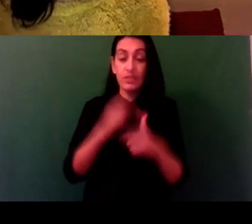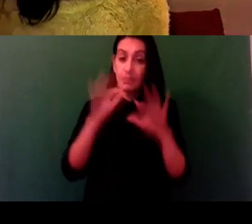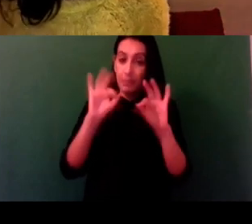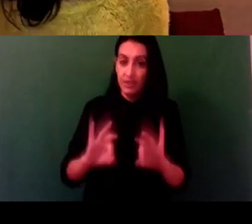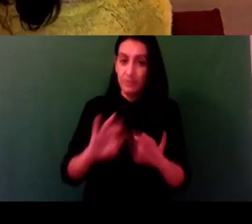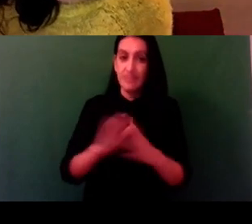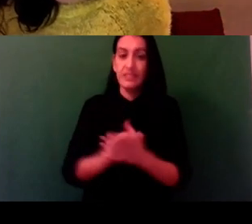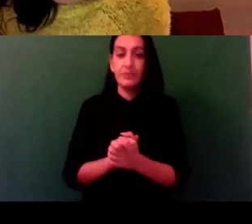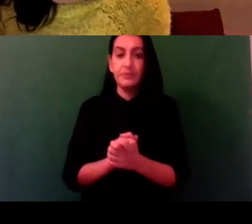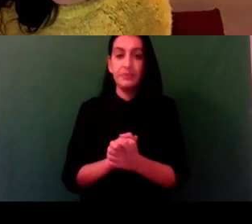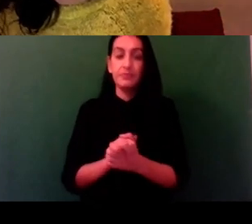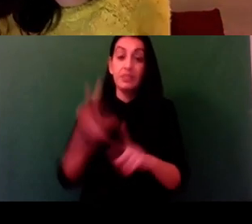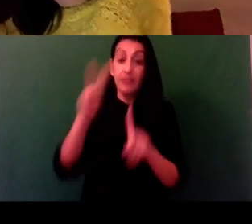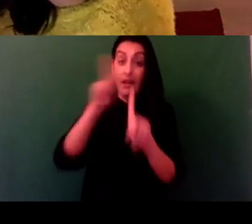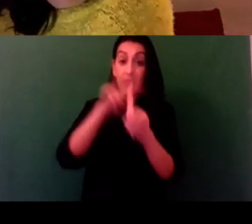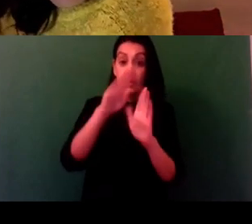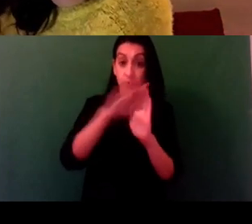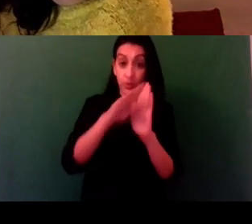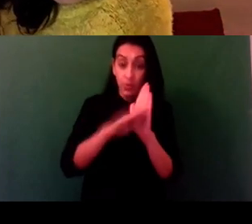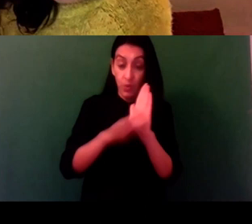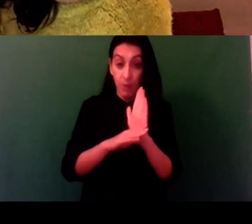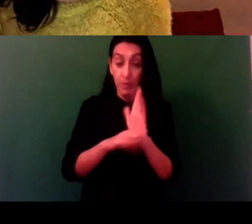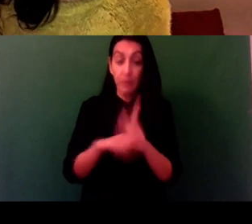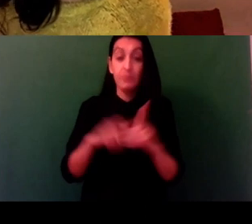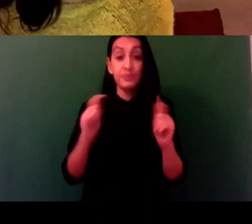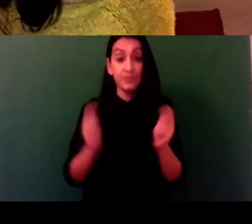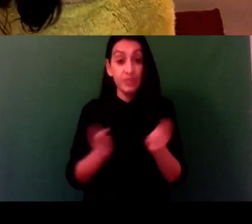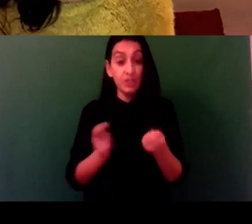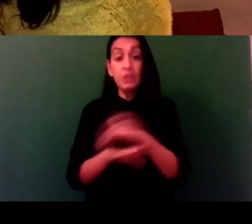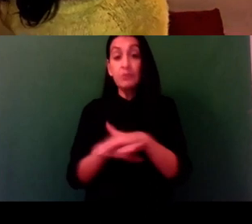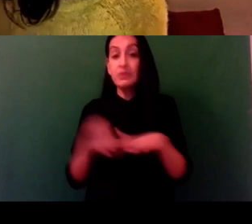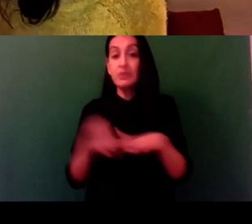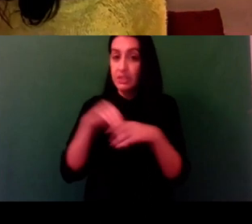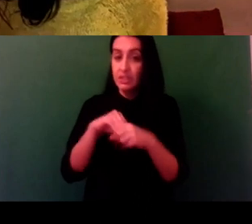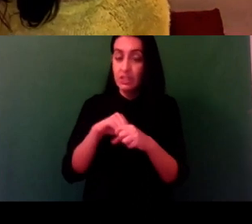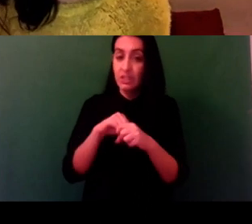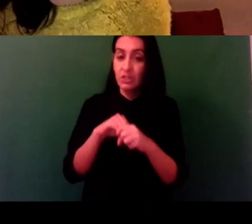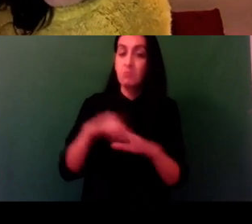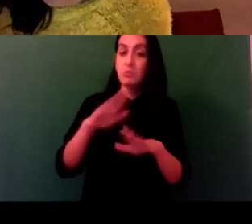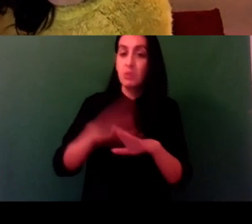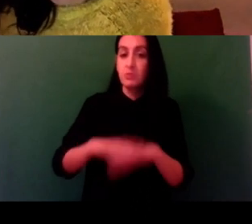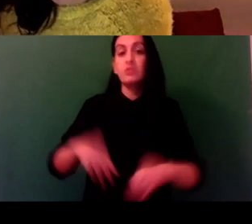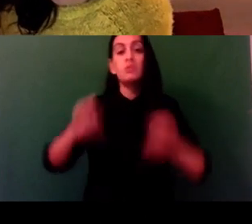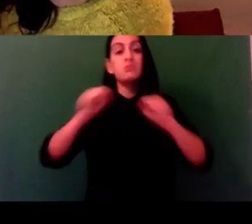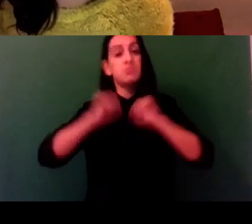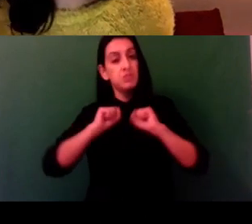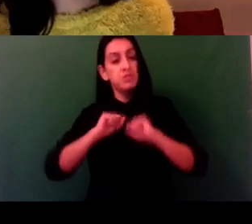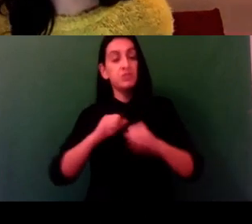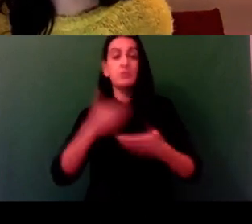katılımcı süreçlerle işletilme üzerine kendilerinin yaptıkları yöntemleri ve proje sürecini